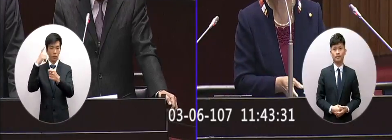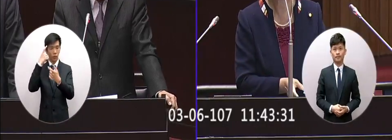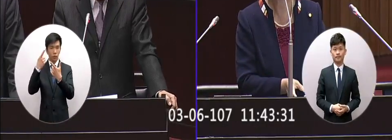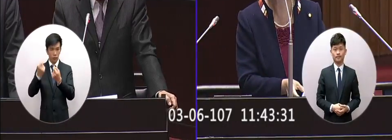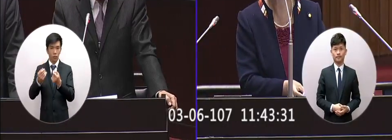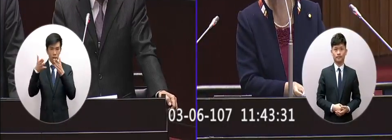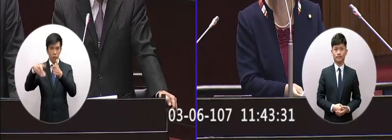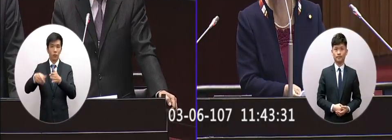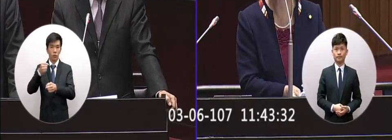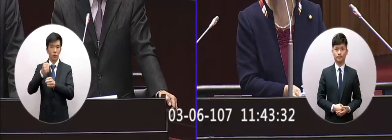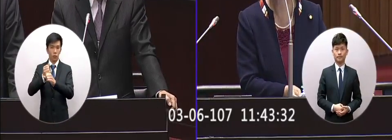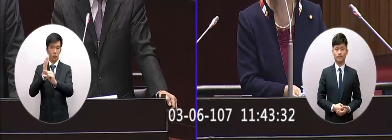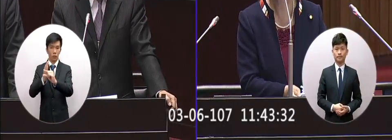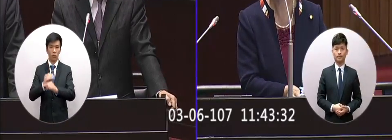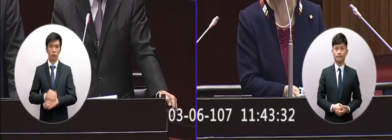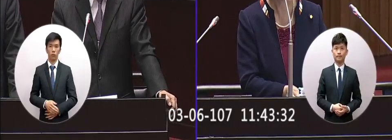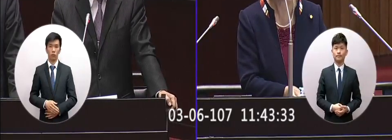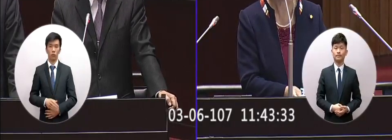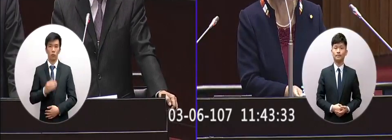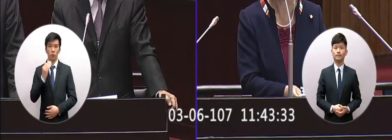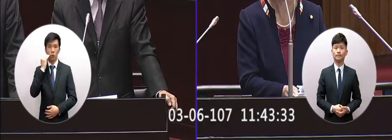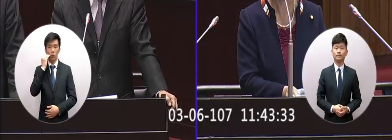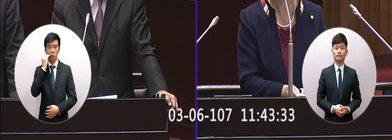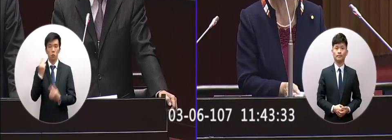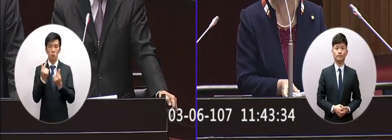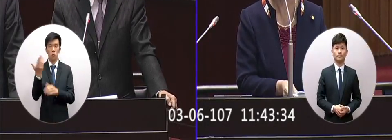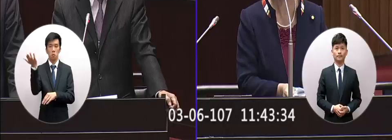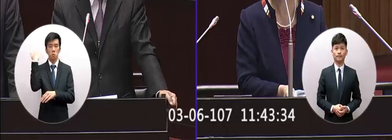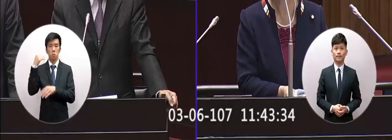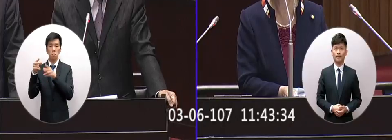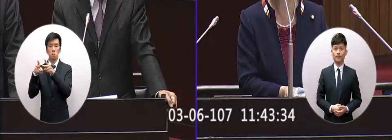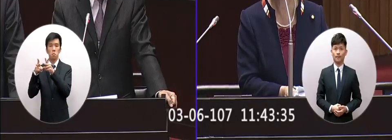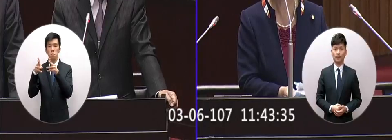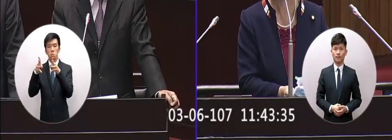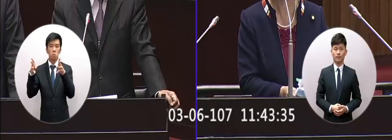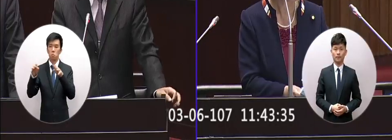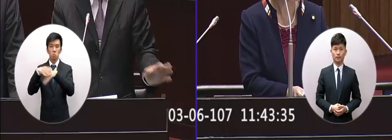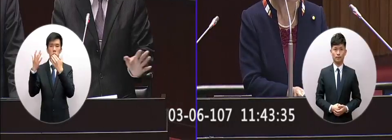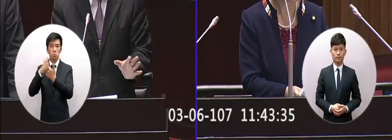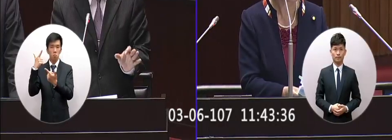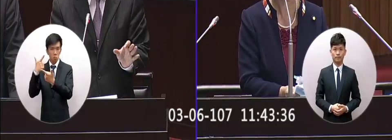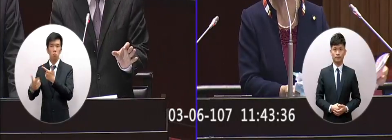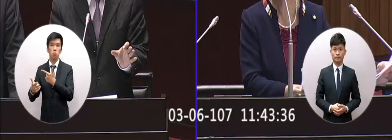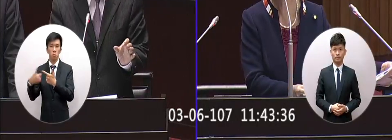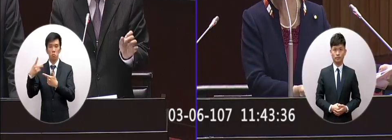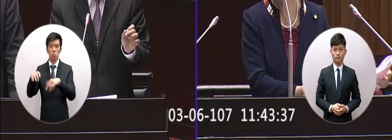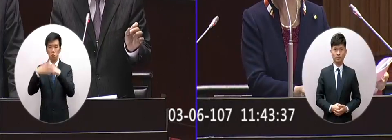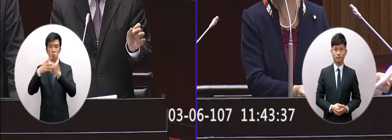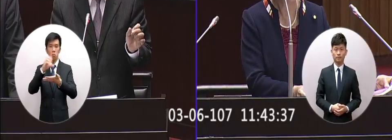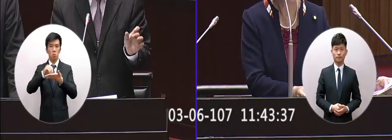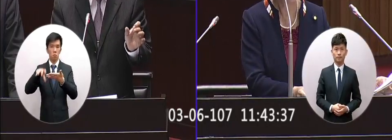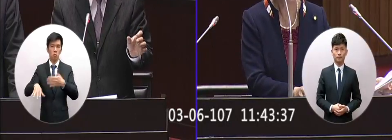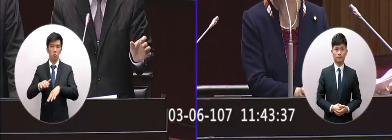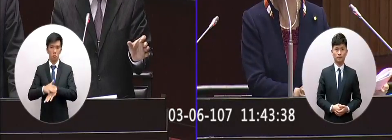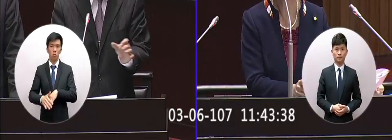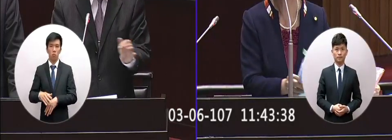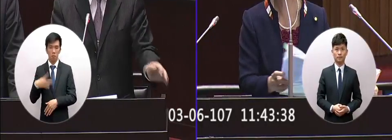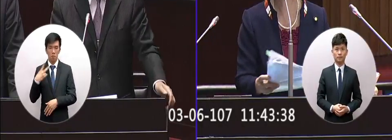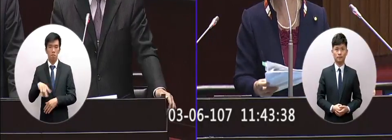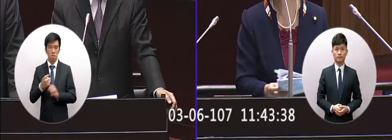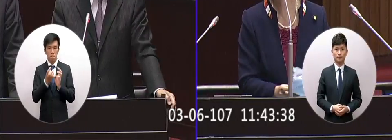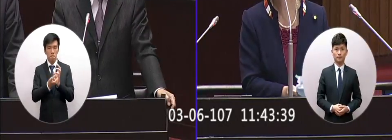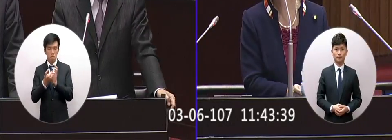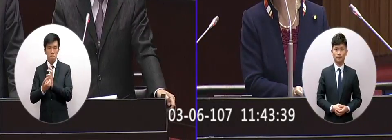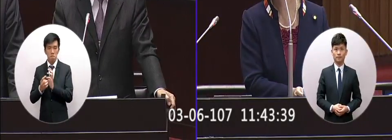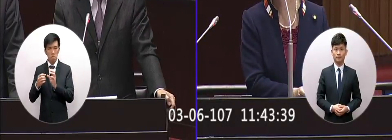所以对于这些已经在时空各方面不适宜的这些词，应该要明确的做下架或做更适切的一